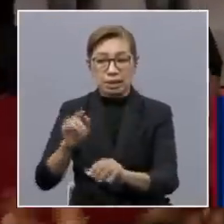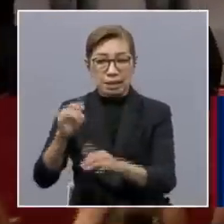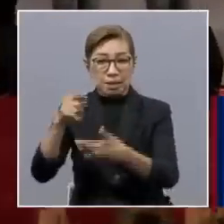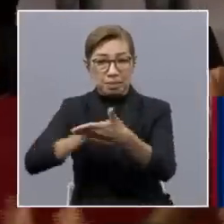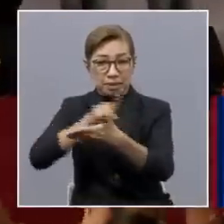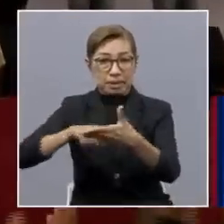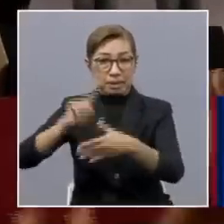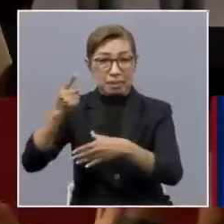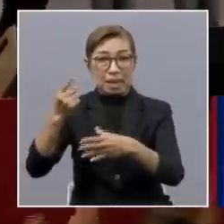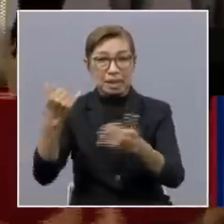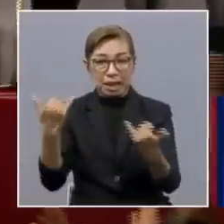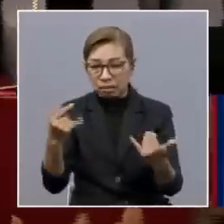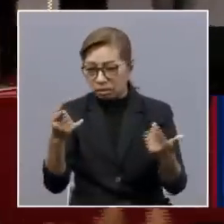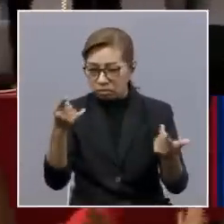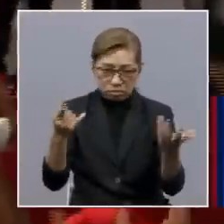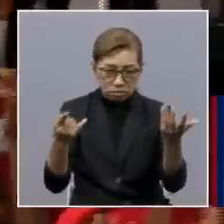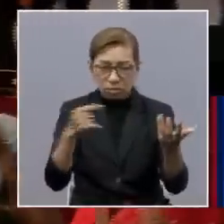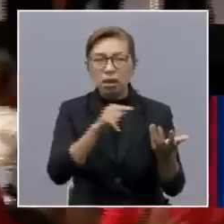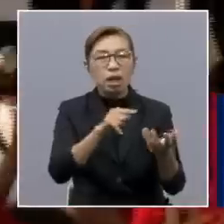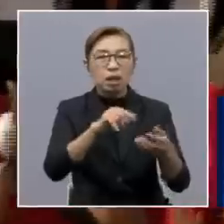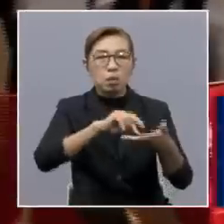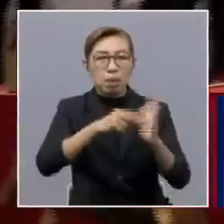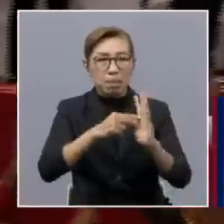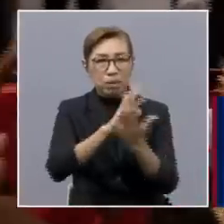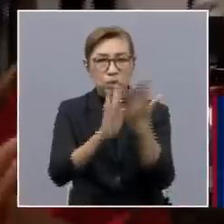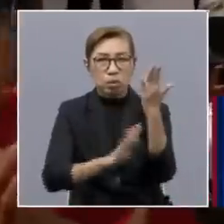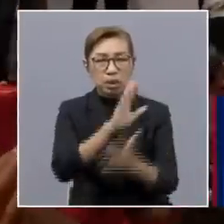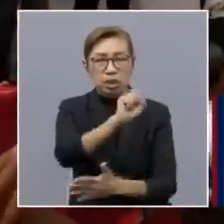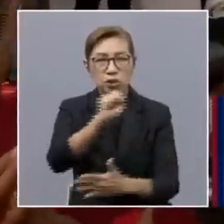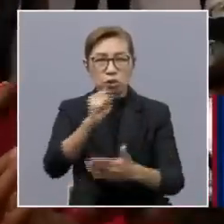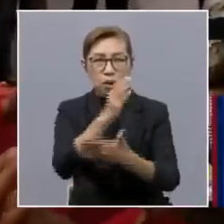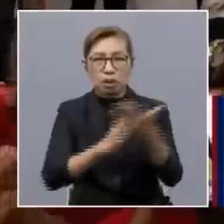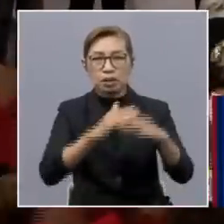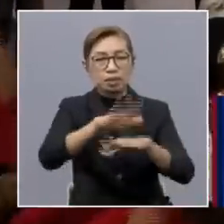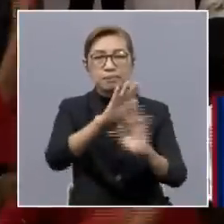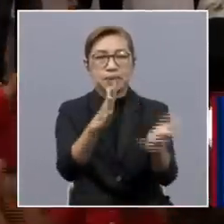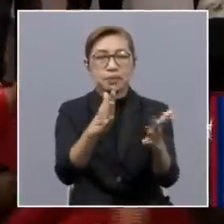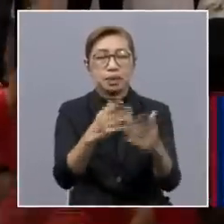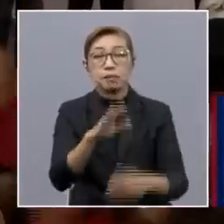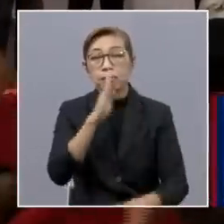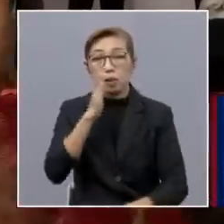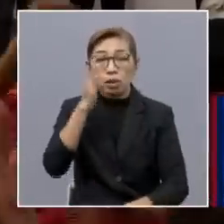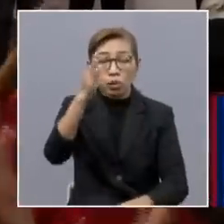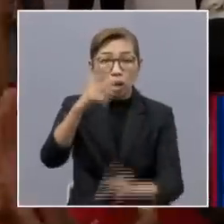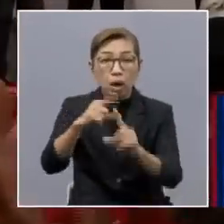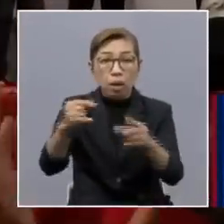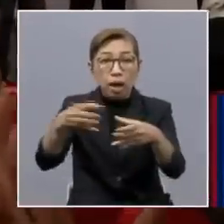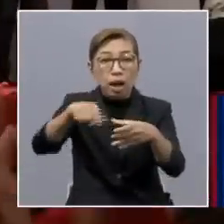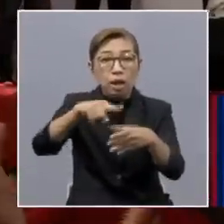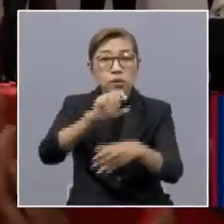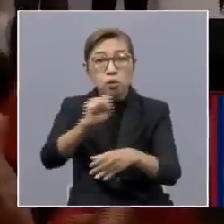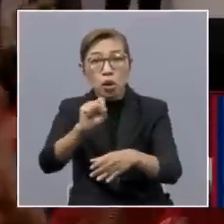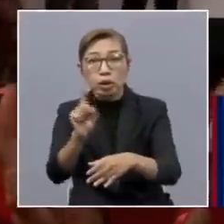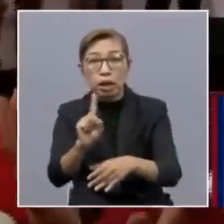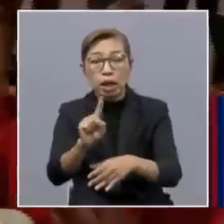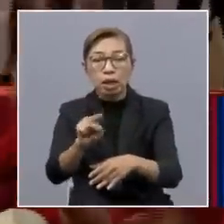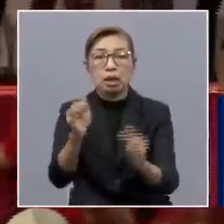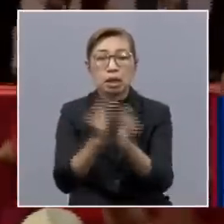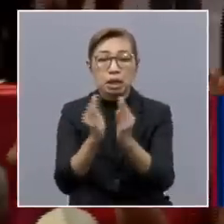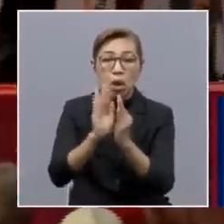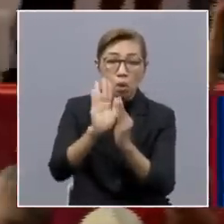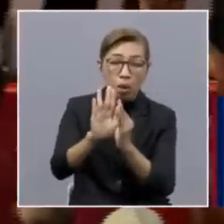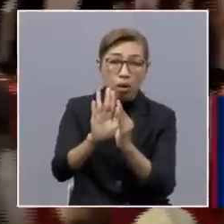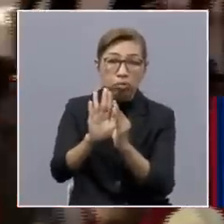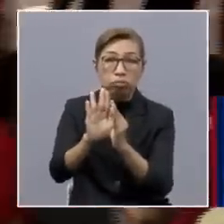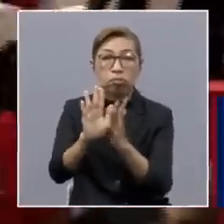ยก็ไม่แลนสไลด์แล้วก็ต้องถามกลับว่าแล้วถ้าเกิดถึงเวลานั้นเนี่ยก้าวไกลจะไปอยู่ตรงจุดไหนอย่างไรเนี่ยนะครับคะแนนที่ได้มาจะโย